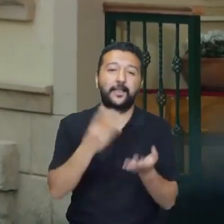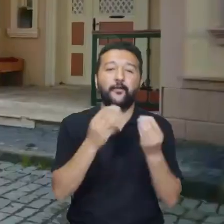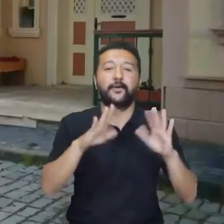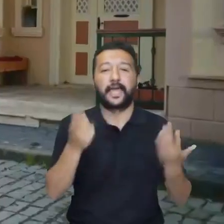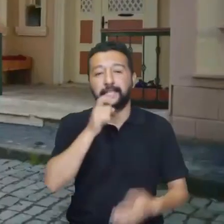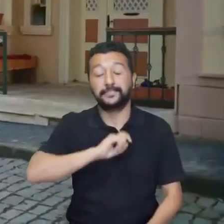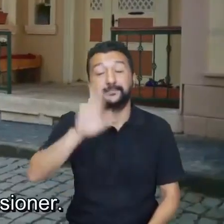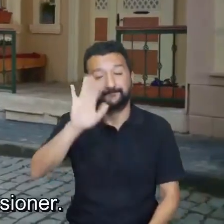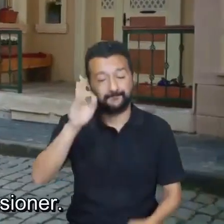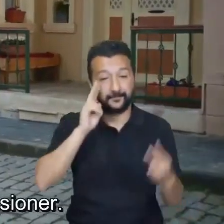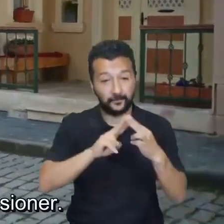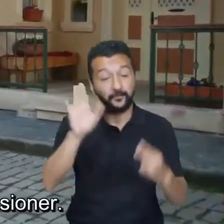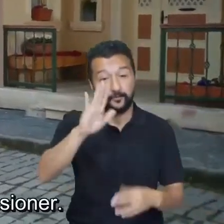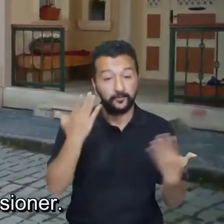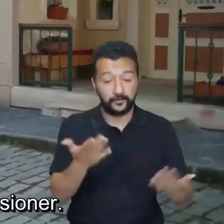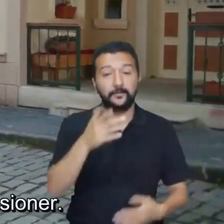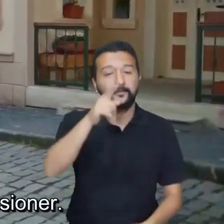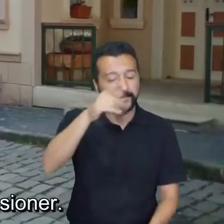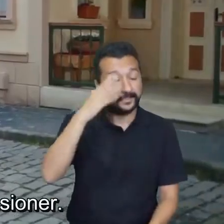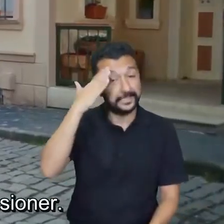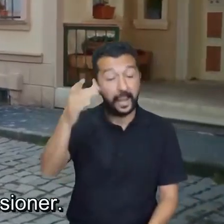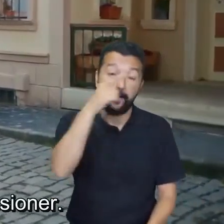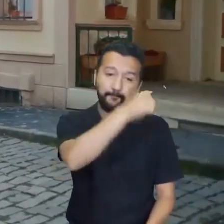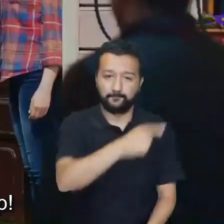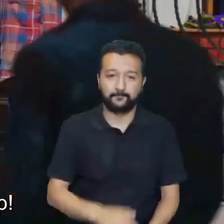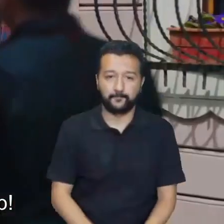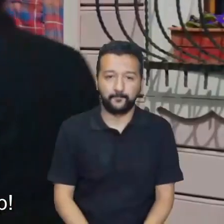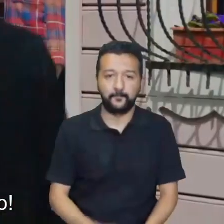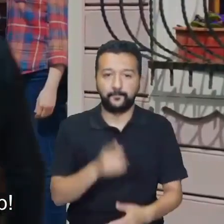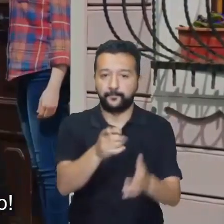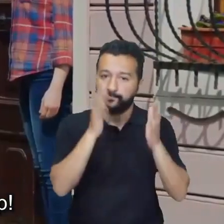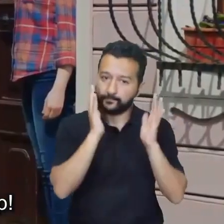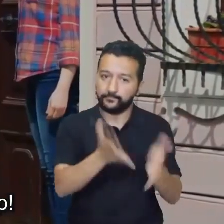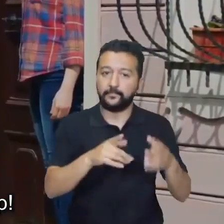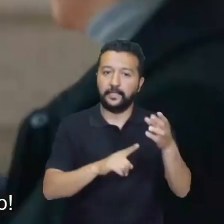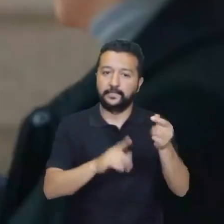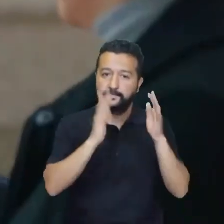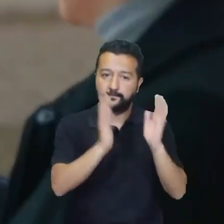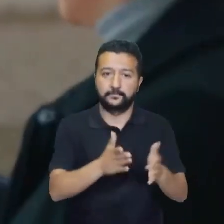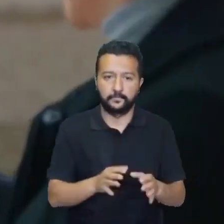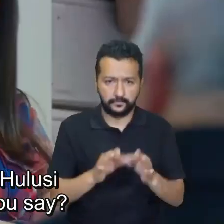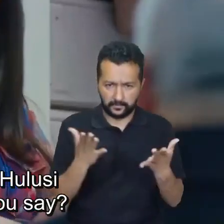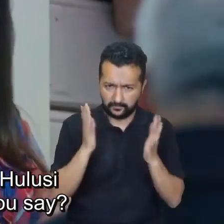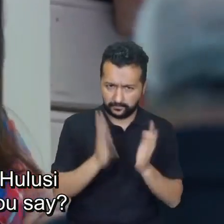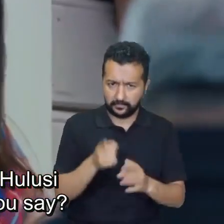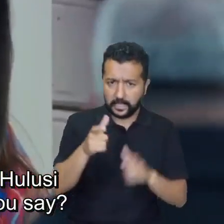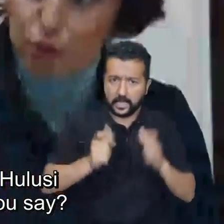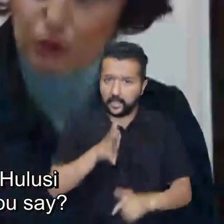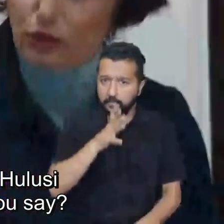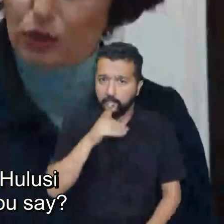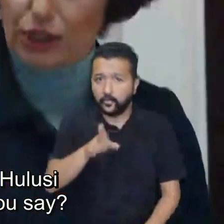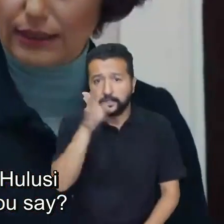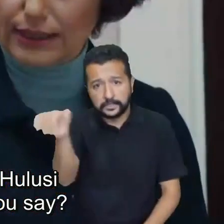tabii. Hadi görüşürüz. Görüşürüz. Hulusi komisere selam söyle. Pes yani insan, pes. Pes? Ay nereden